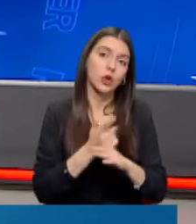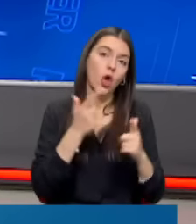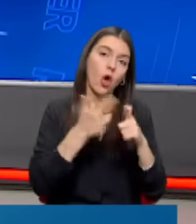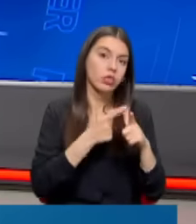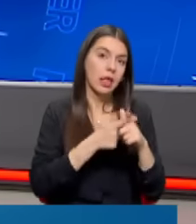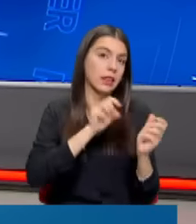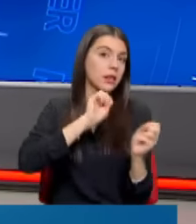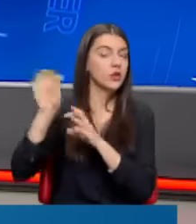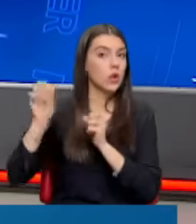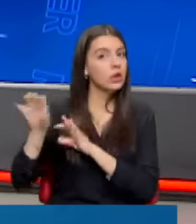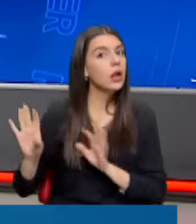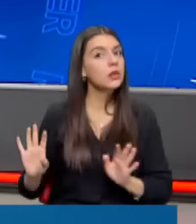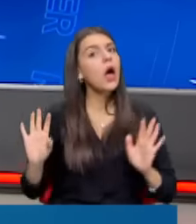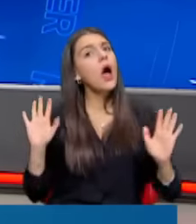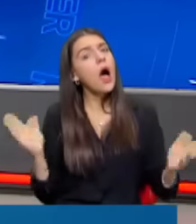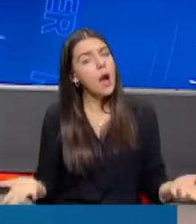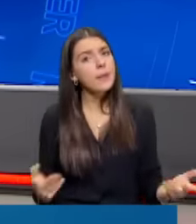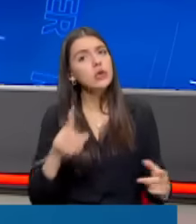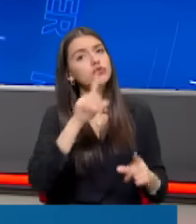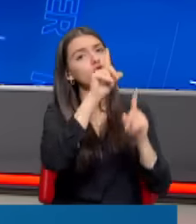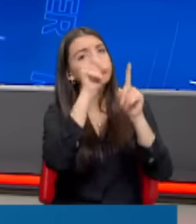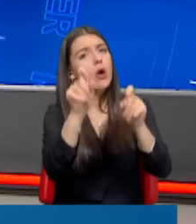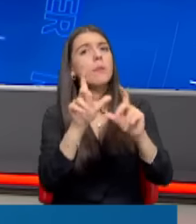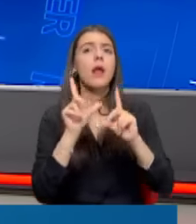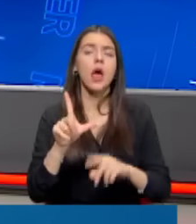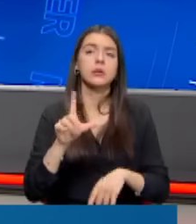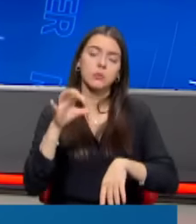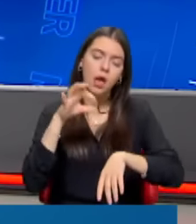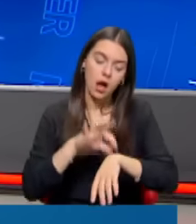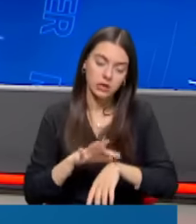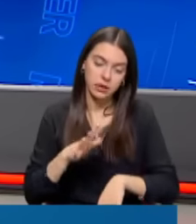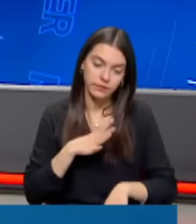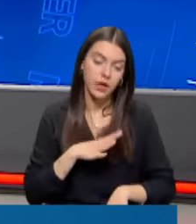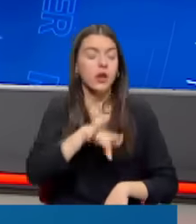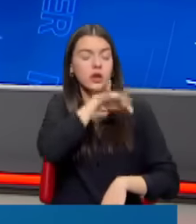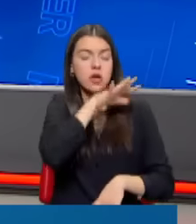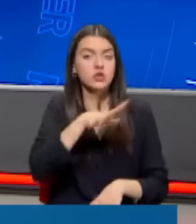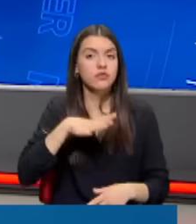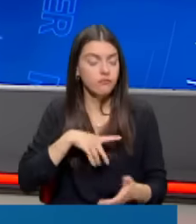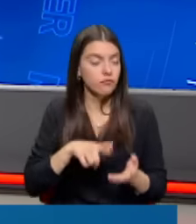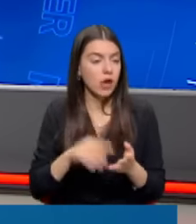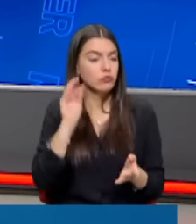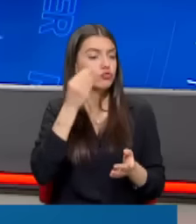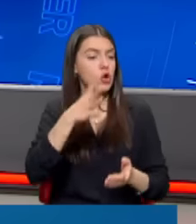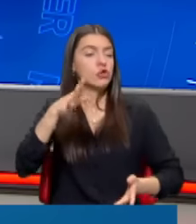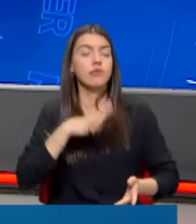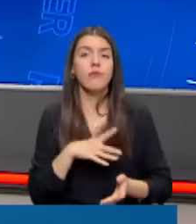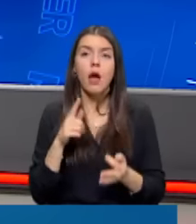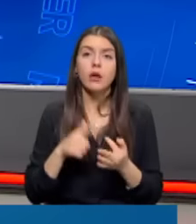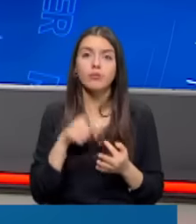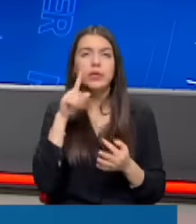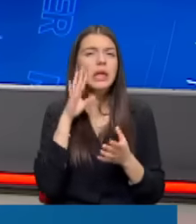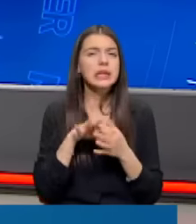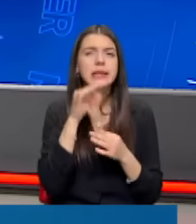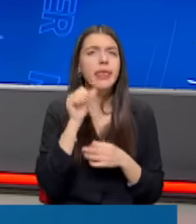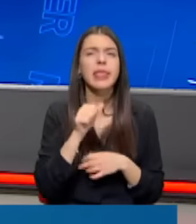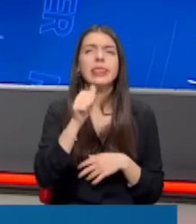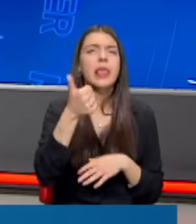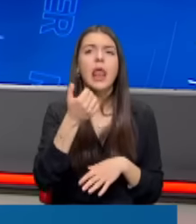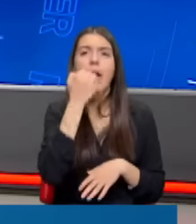otellere yerleştirildi. Ama sormak lazım, hastası var, yaşlısı var, çocuğu var. Bu insanlar nereye